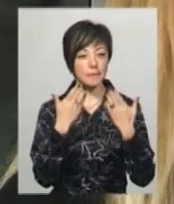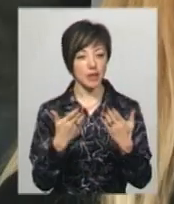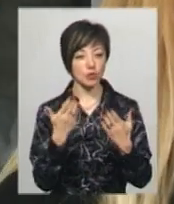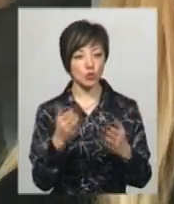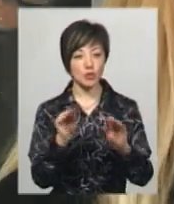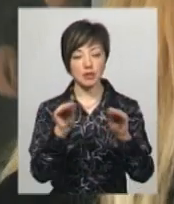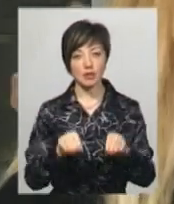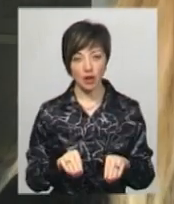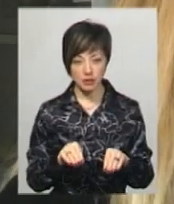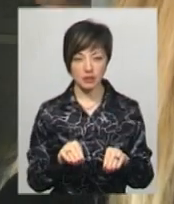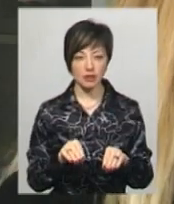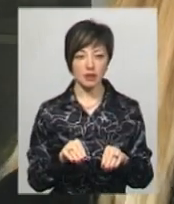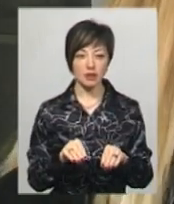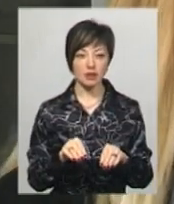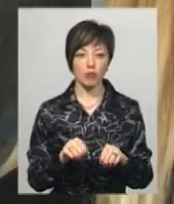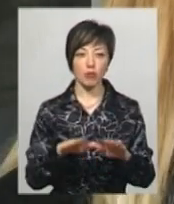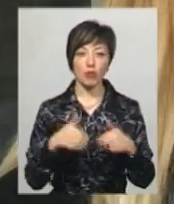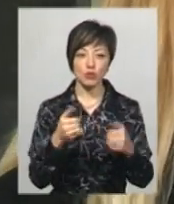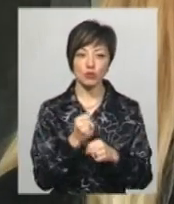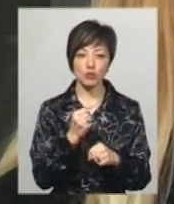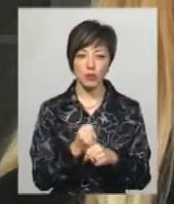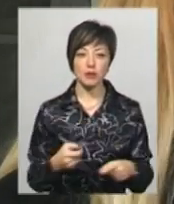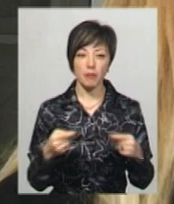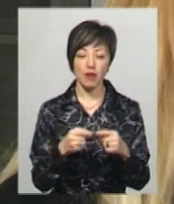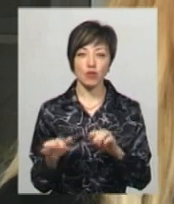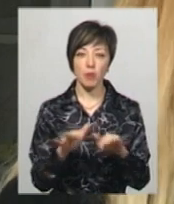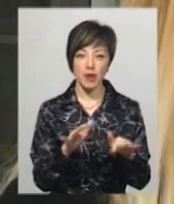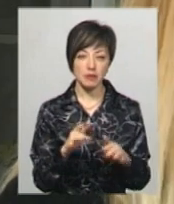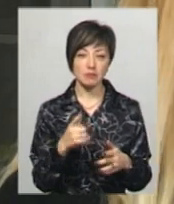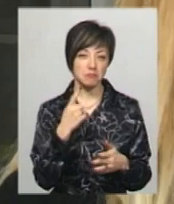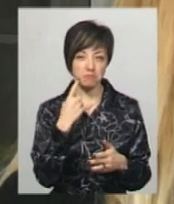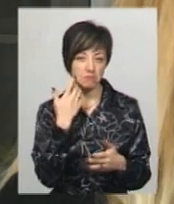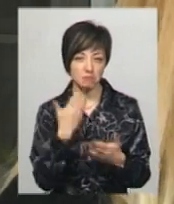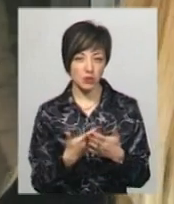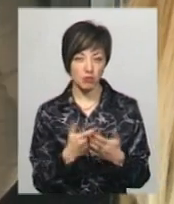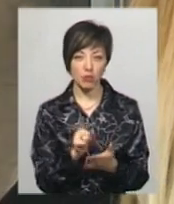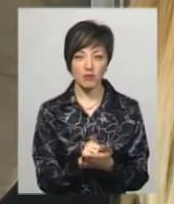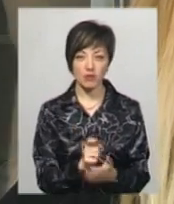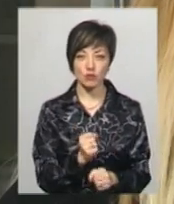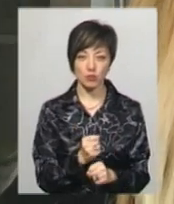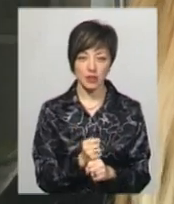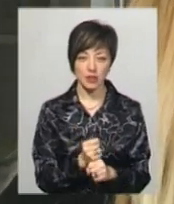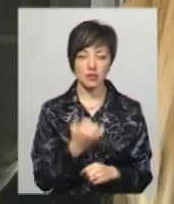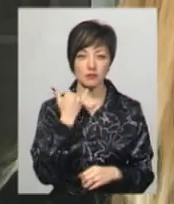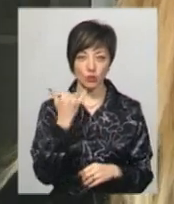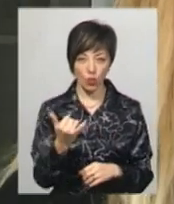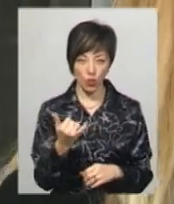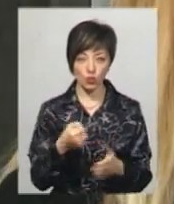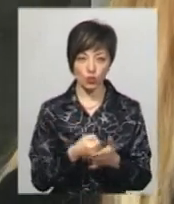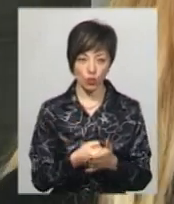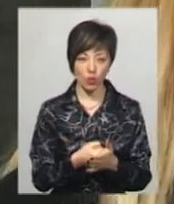її дані картки і за яким пропонують зробити певну операцію, є підозрілим, вона повинна зробити дзвінок